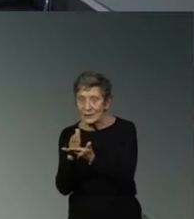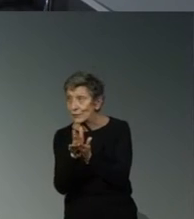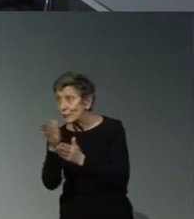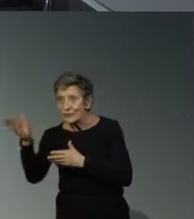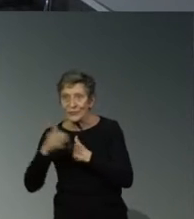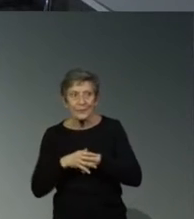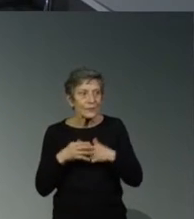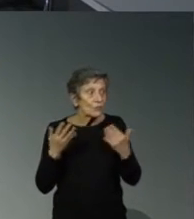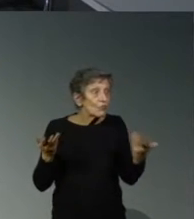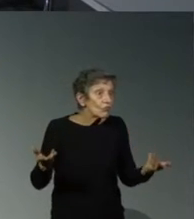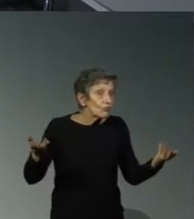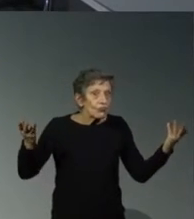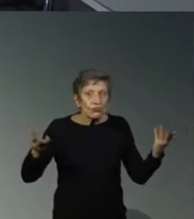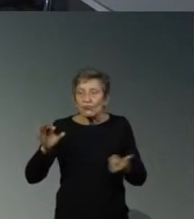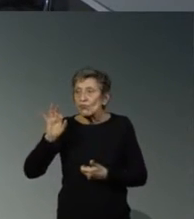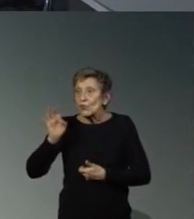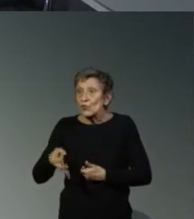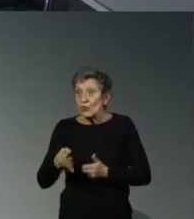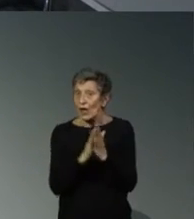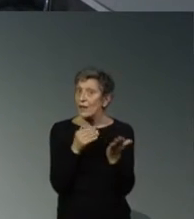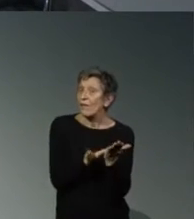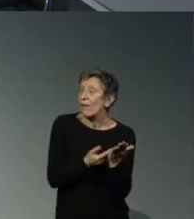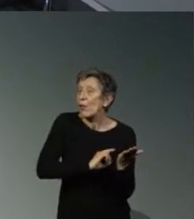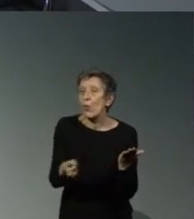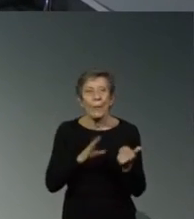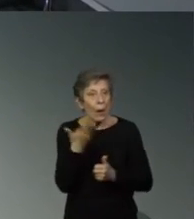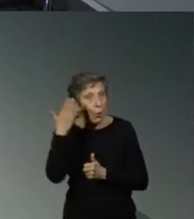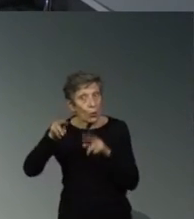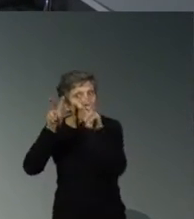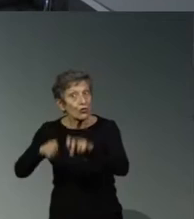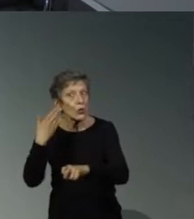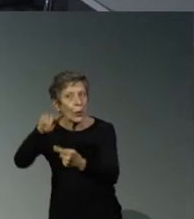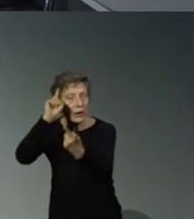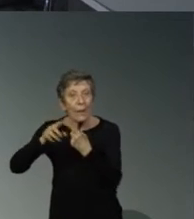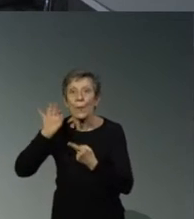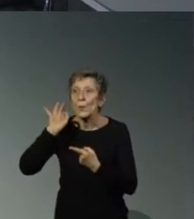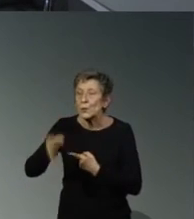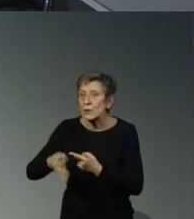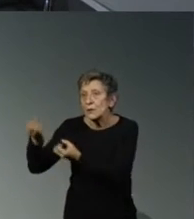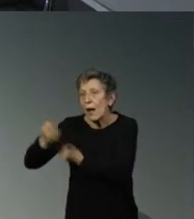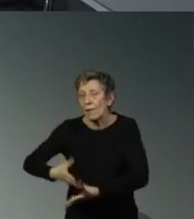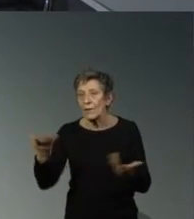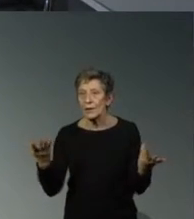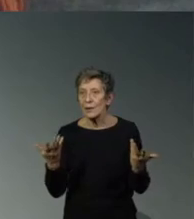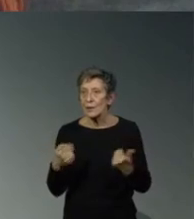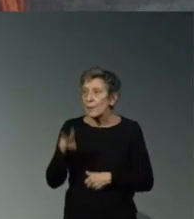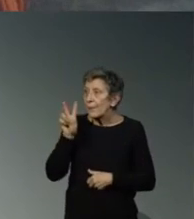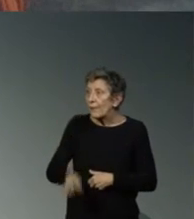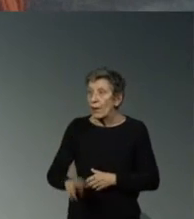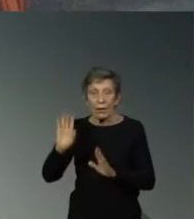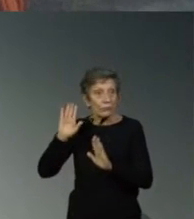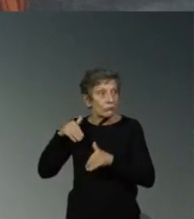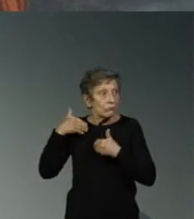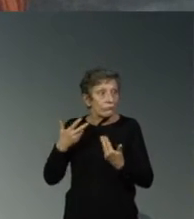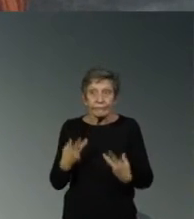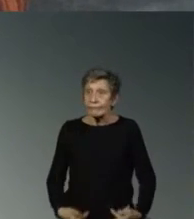livre. Ça a dû m'arriver pour d'autres recherches que j'ai pu faire pour d'autres choses, mais bon, à vrai dire, il n'y a pas eu encore d'événement dans ma